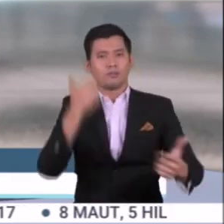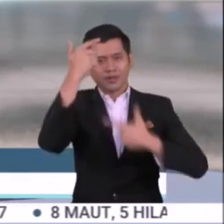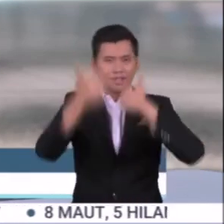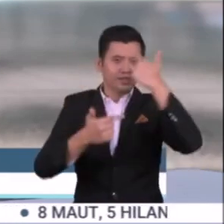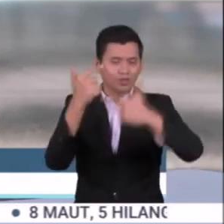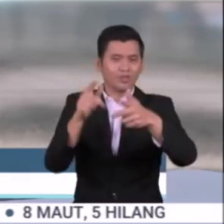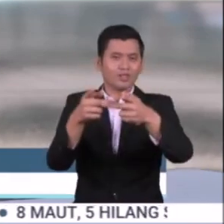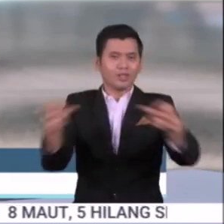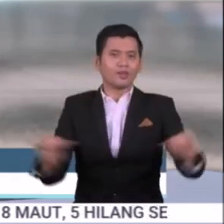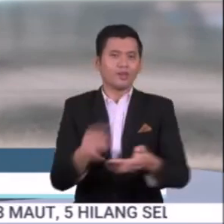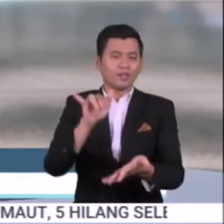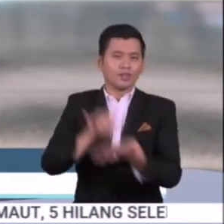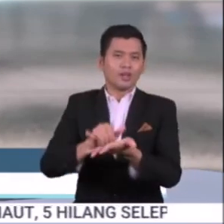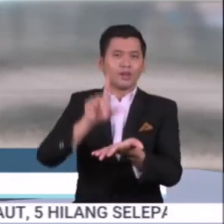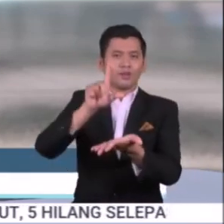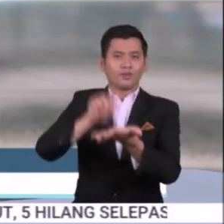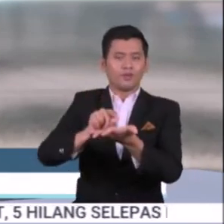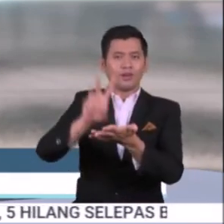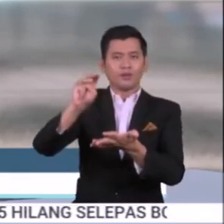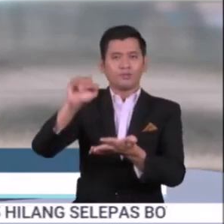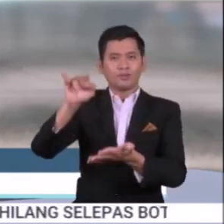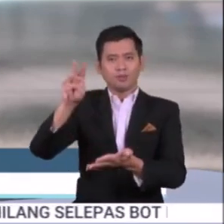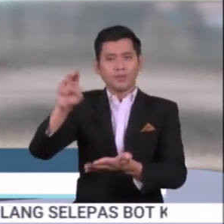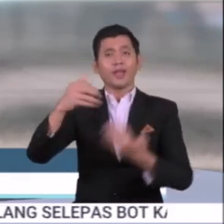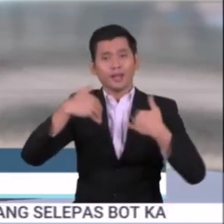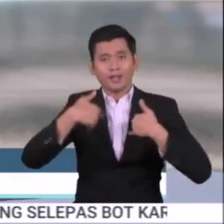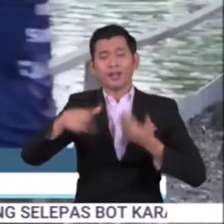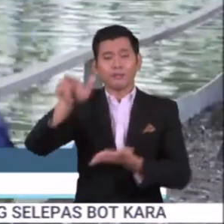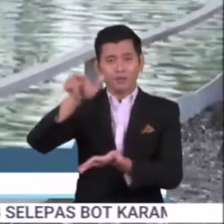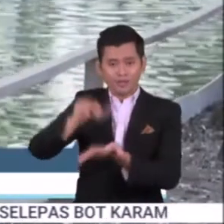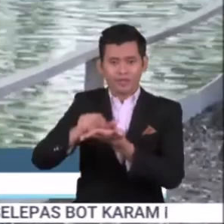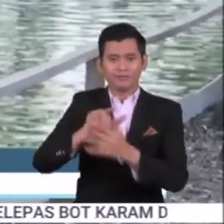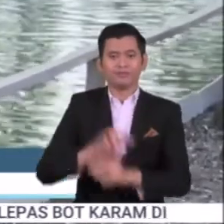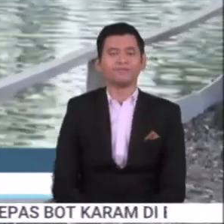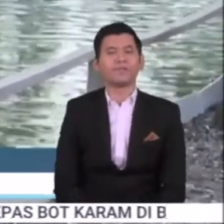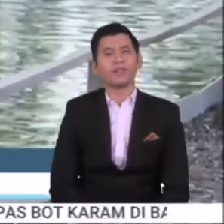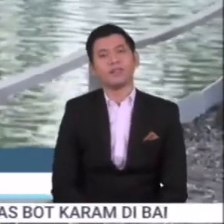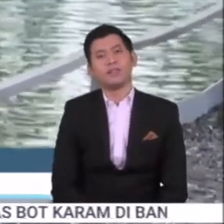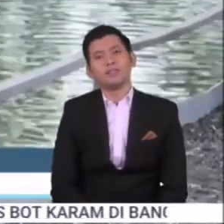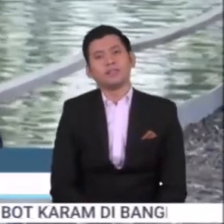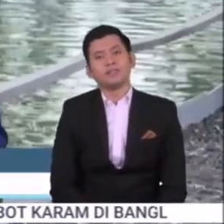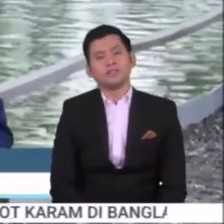itu. Wartawan Syamimi Saripan ada laporannya.